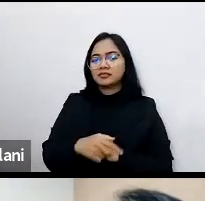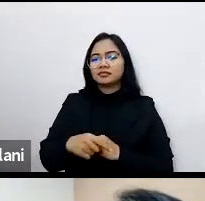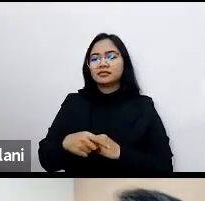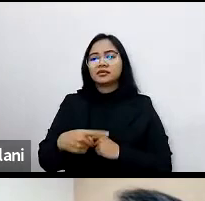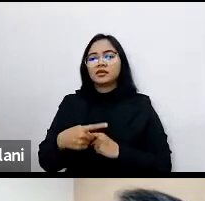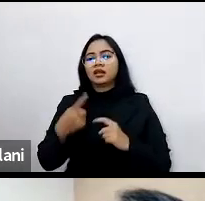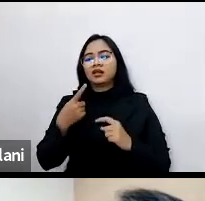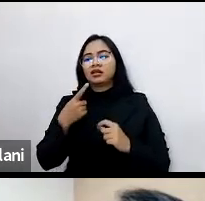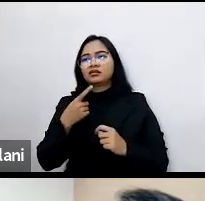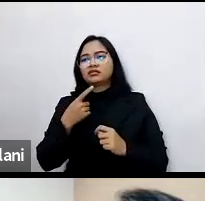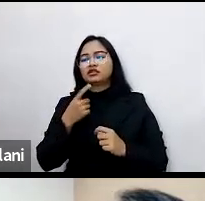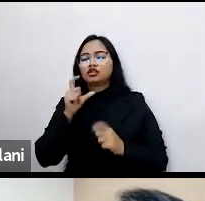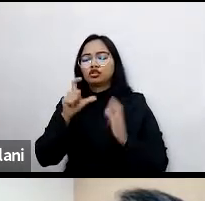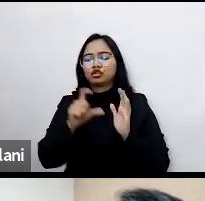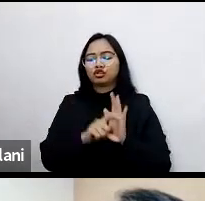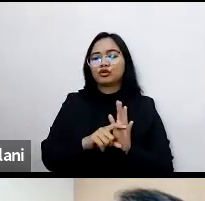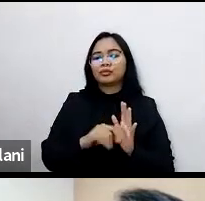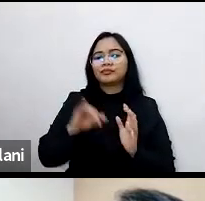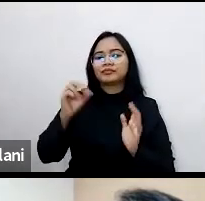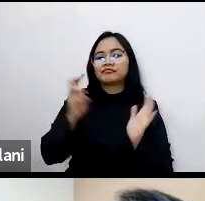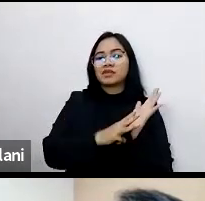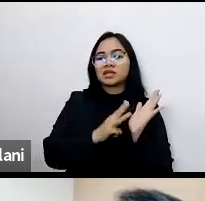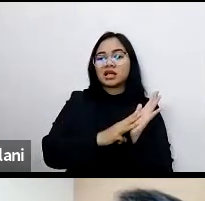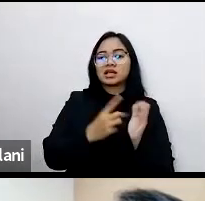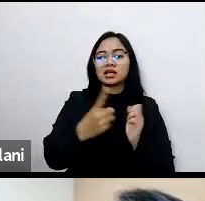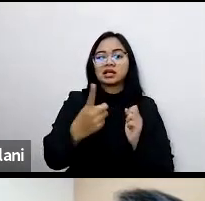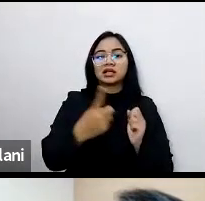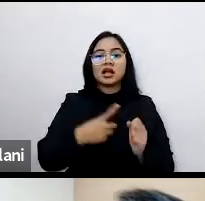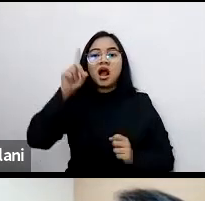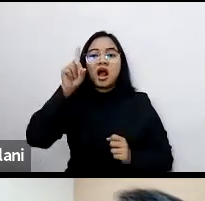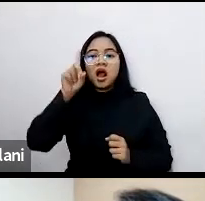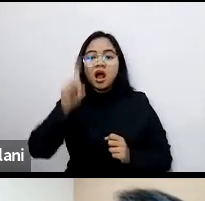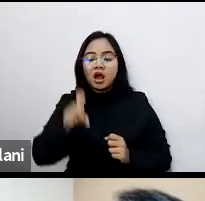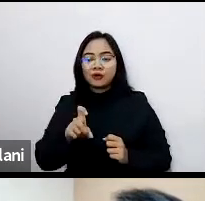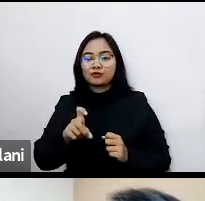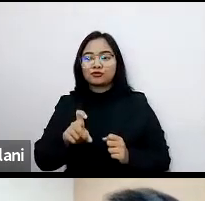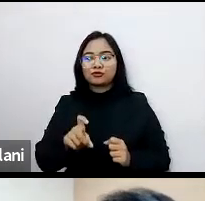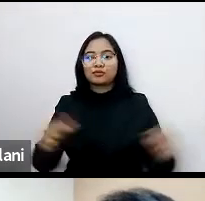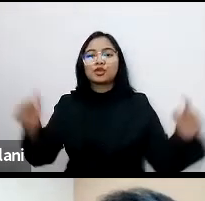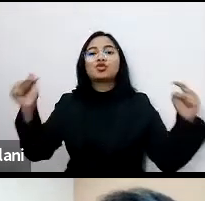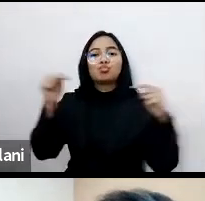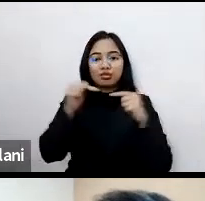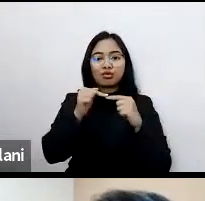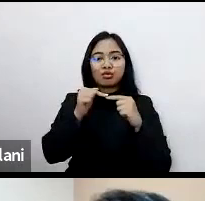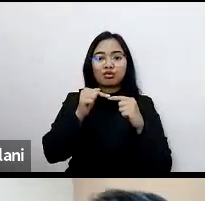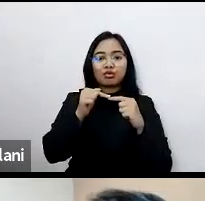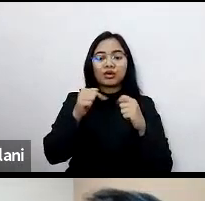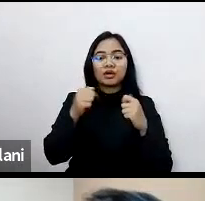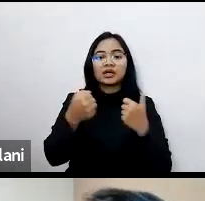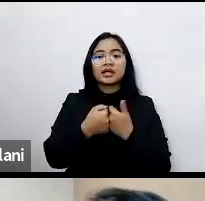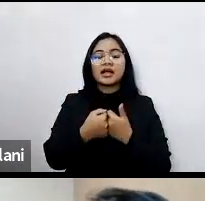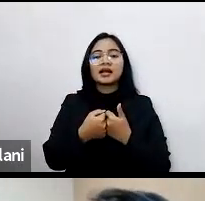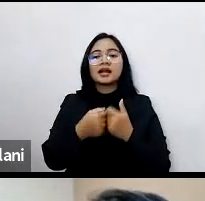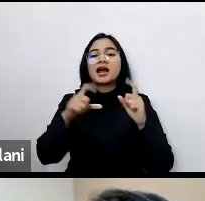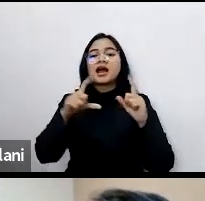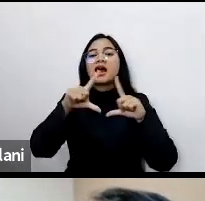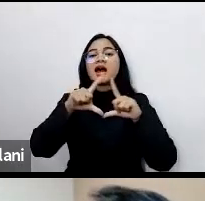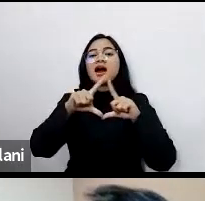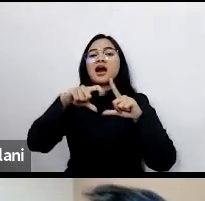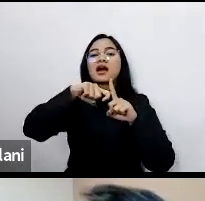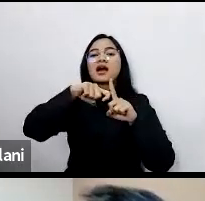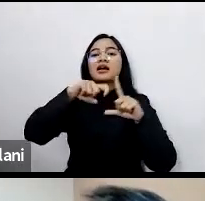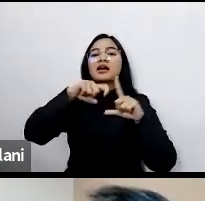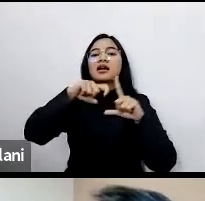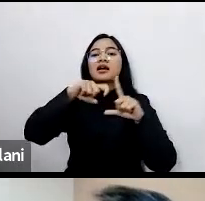dengan akademisi internasional yang disebut internasionalisasi gitu kan. Dan kalau akademisi walaupun